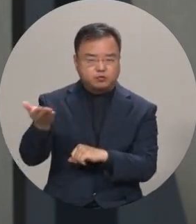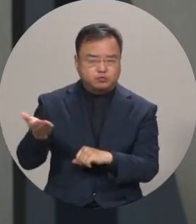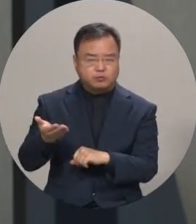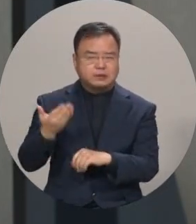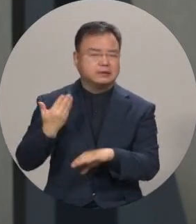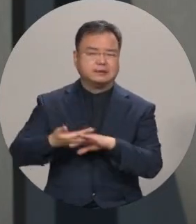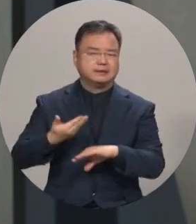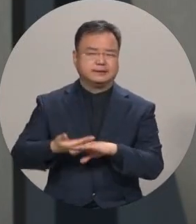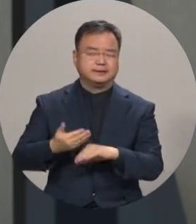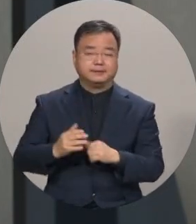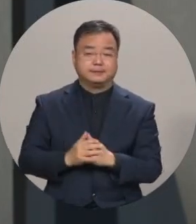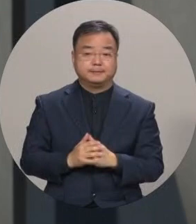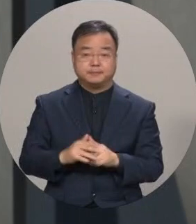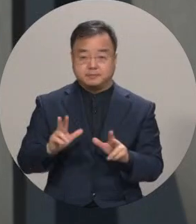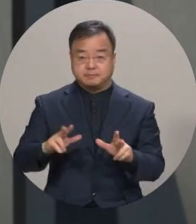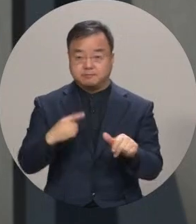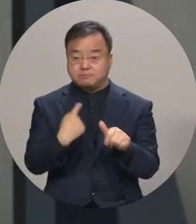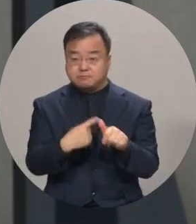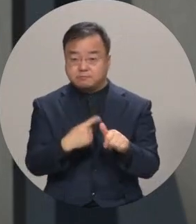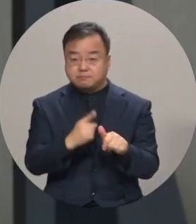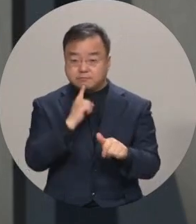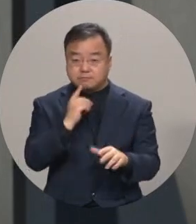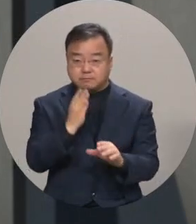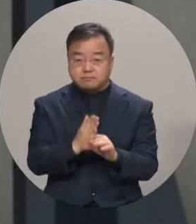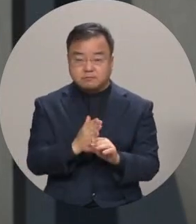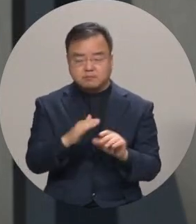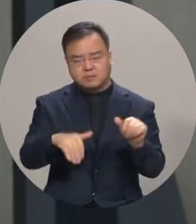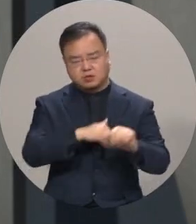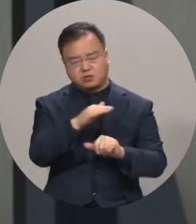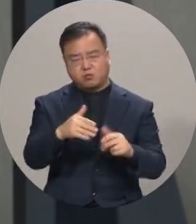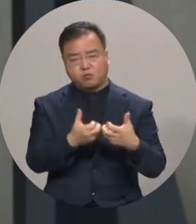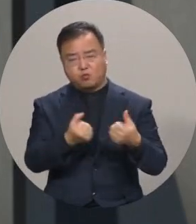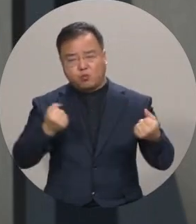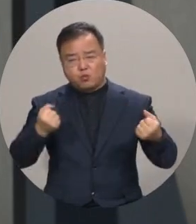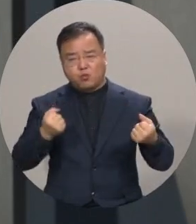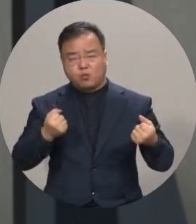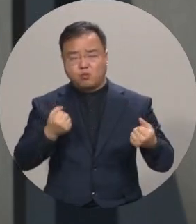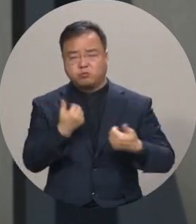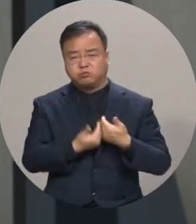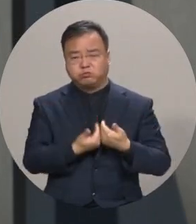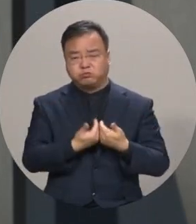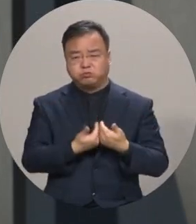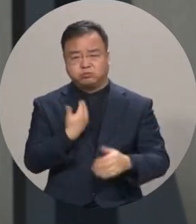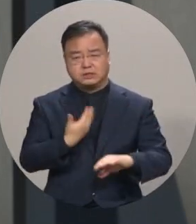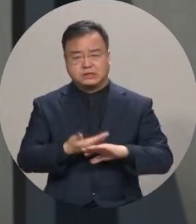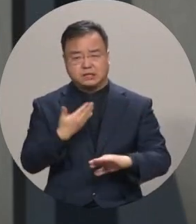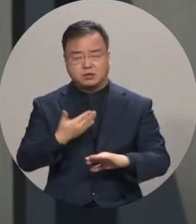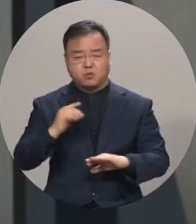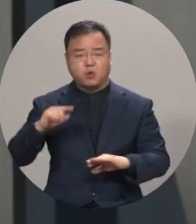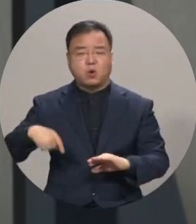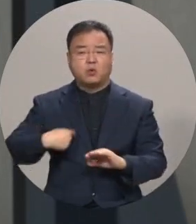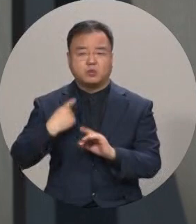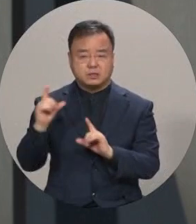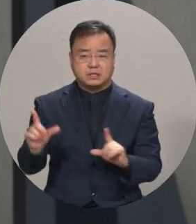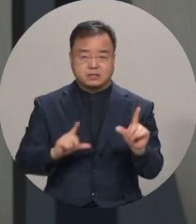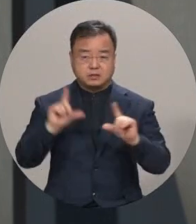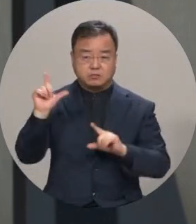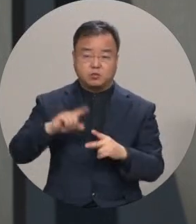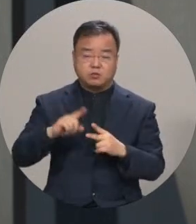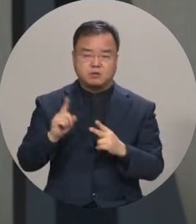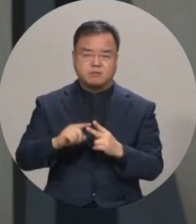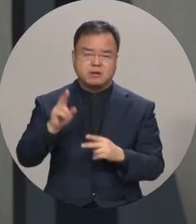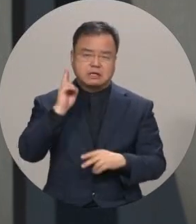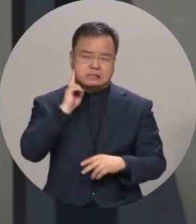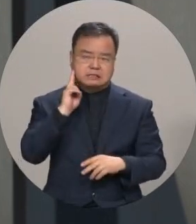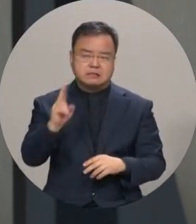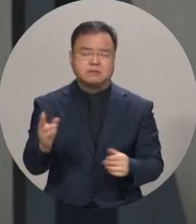지적되고 있는 상황들은 좀 현실과 동떨어진 그런 혼자 사는 삶을 보여 준다던가 너무 과도하고 극단적인